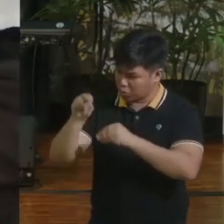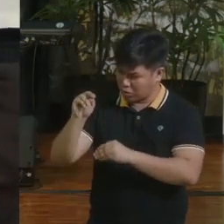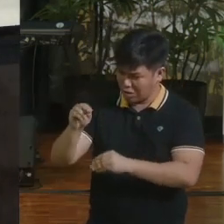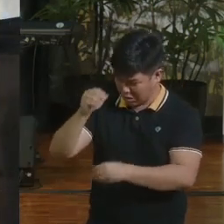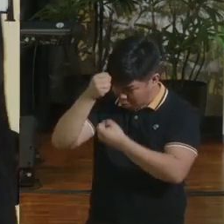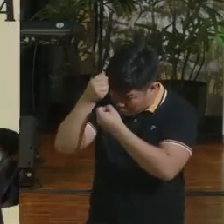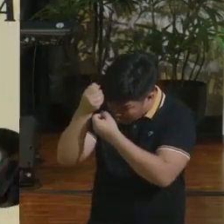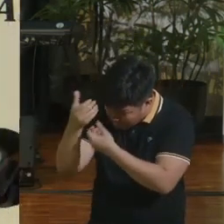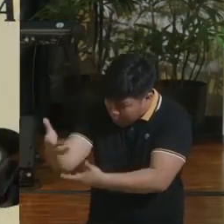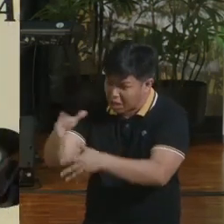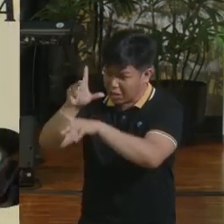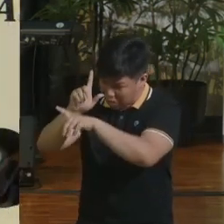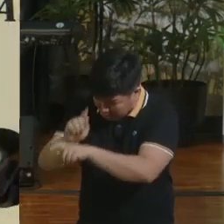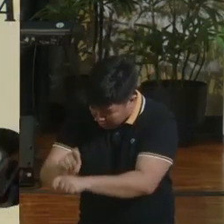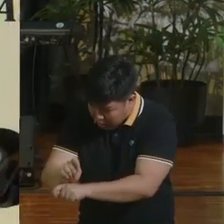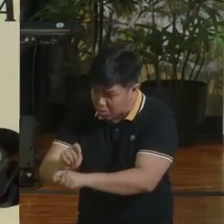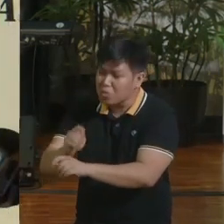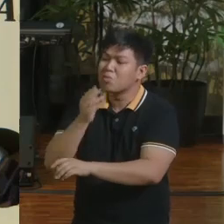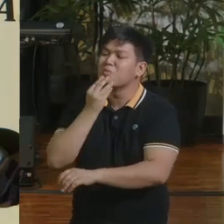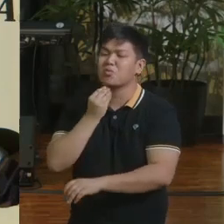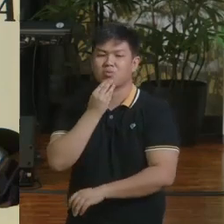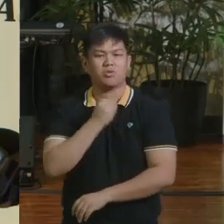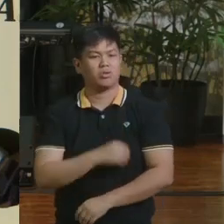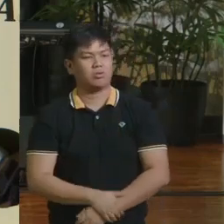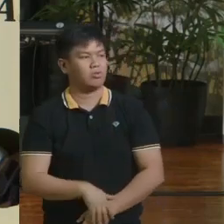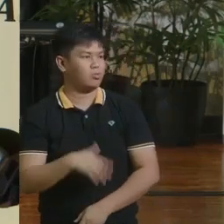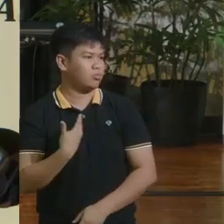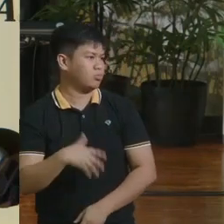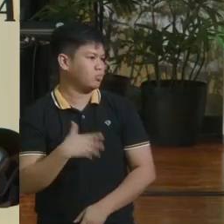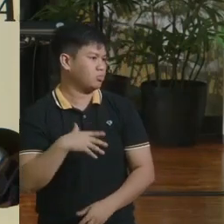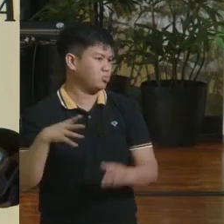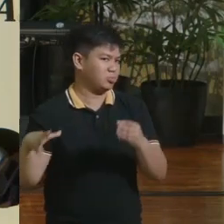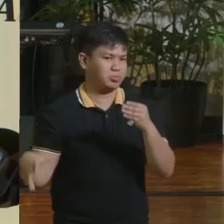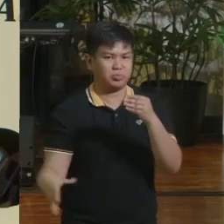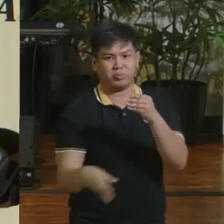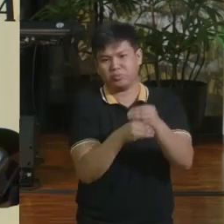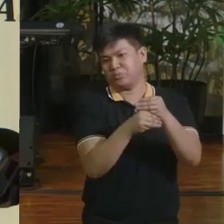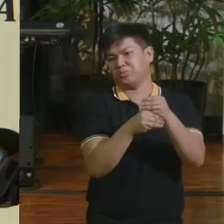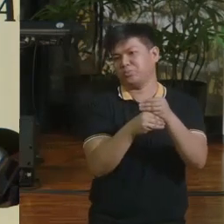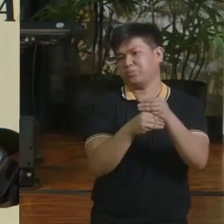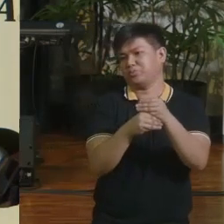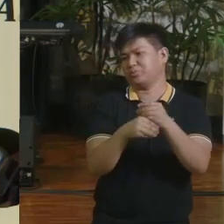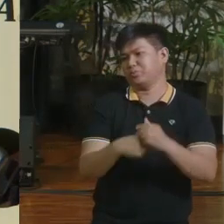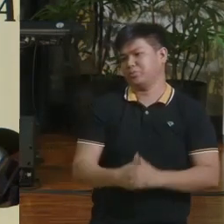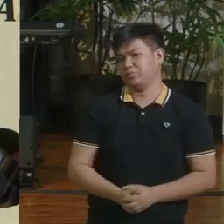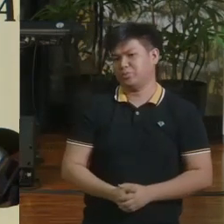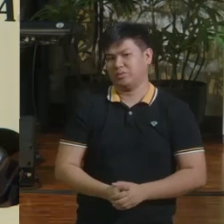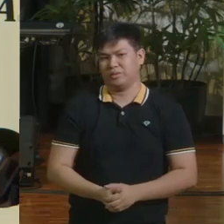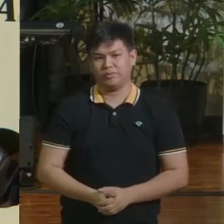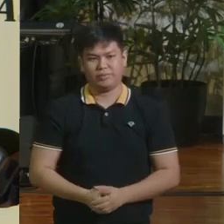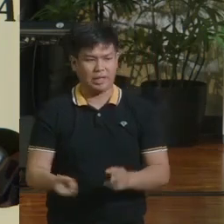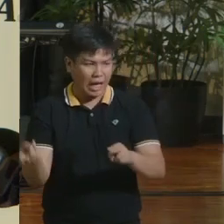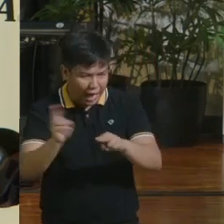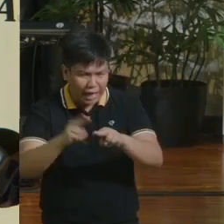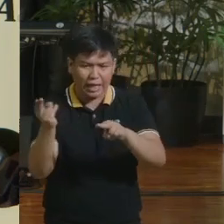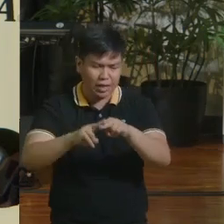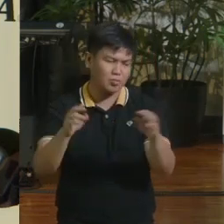mga tradisyon ng Judaismo. Yun ang kanilang ginagawa.